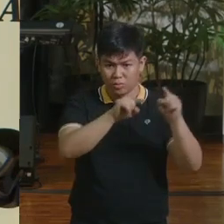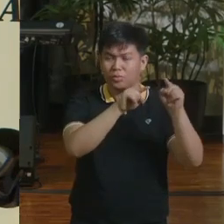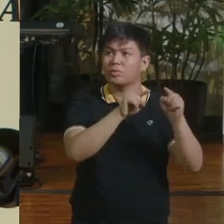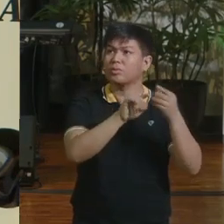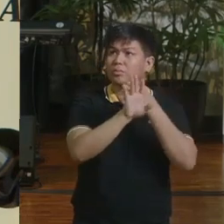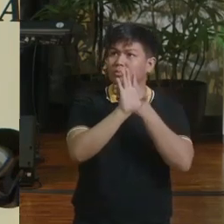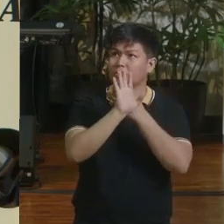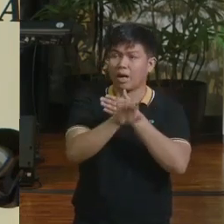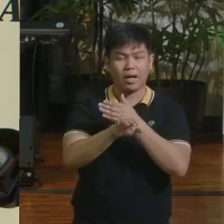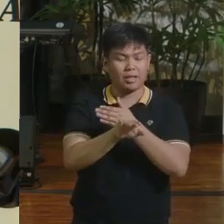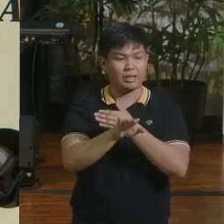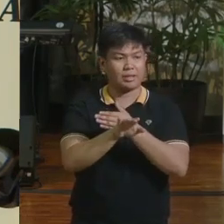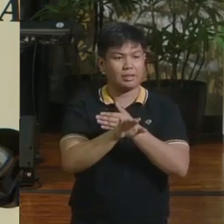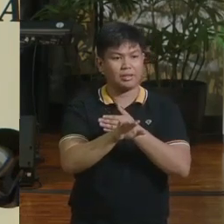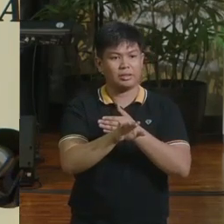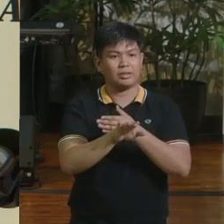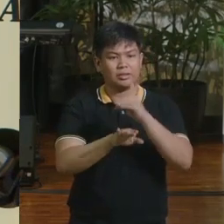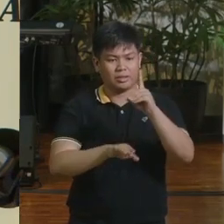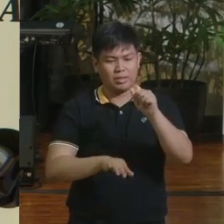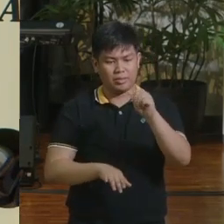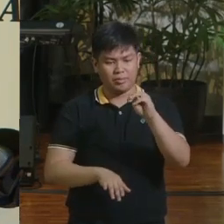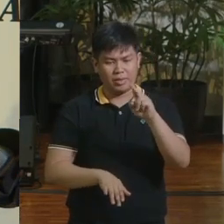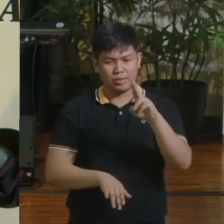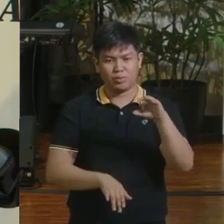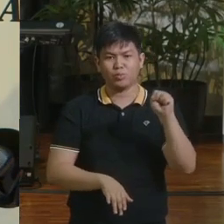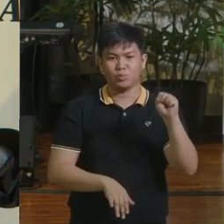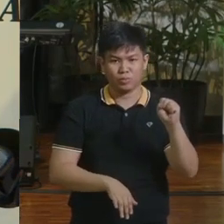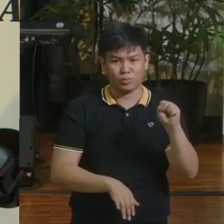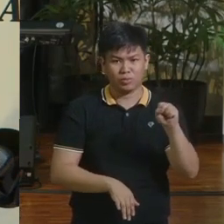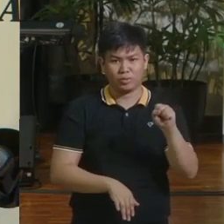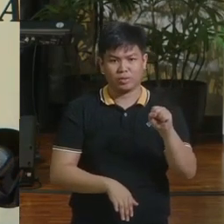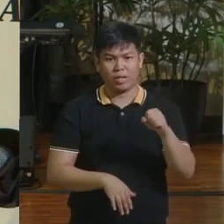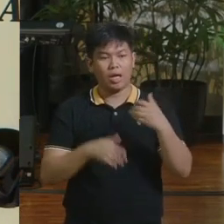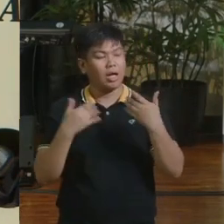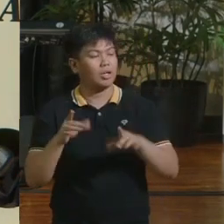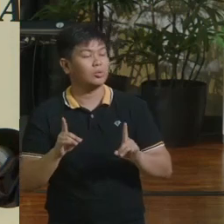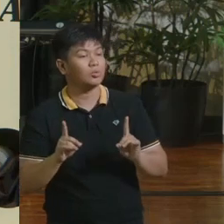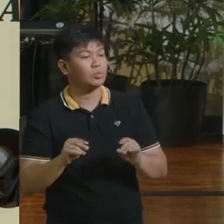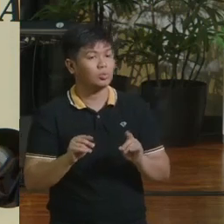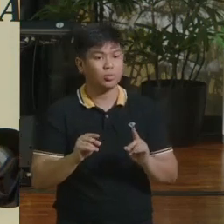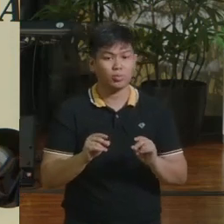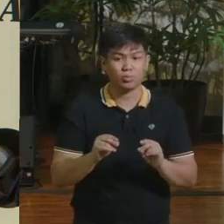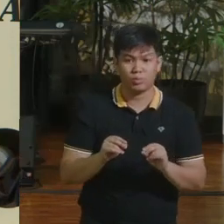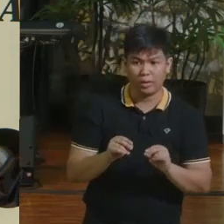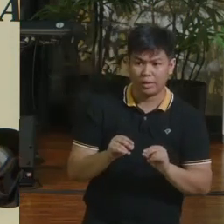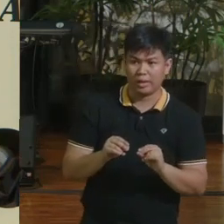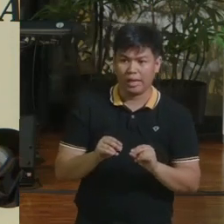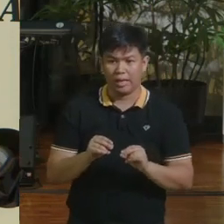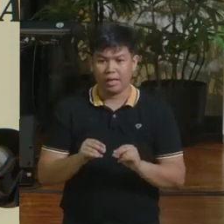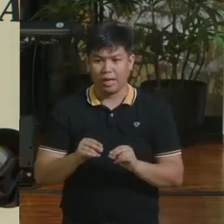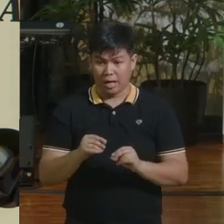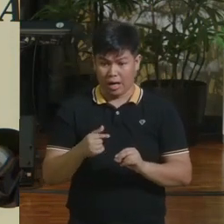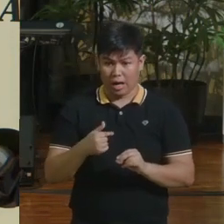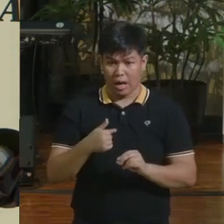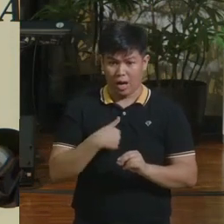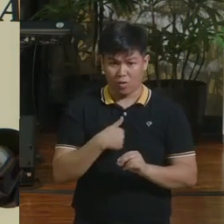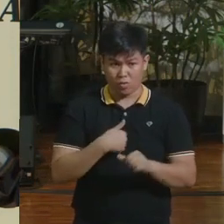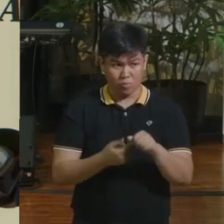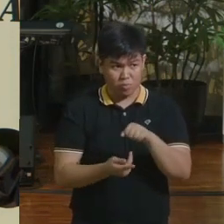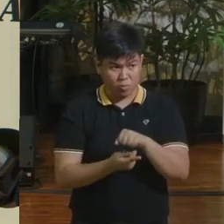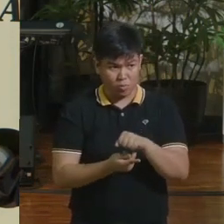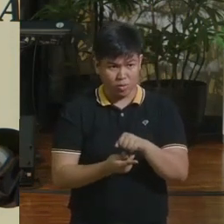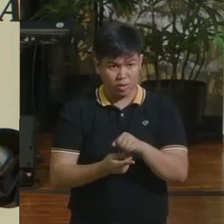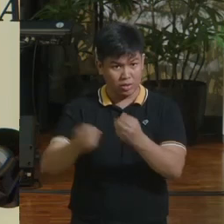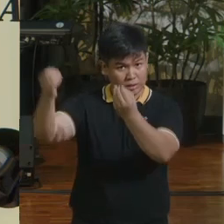returned again to Damascus. So pinadala siya sa Arabia at Damascus upang tumanggap ng revelasyon at misyon